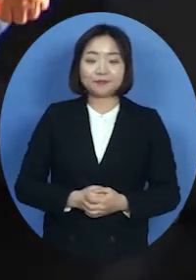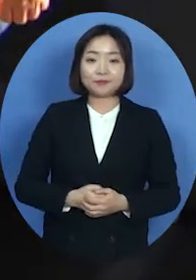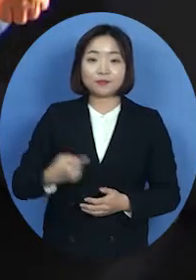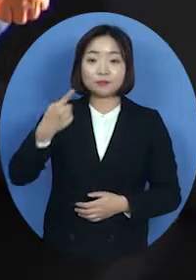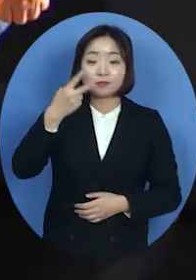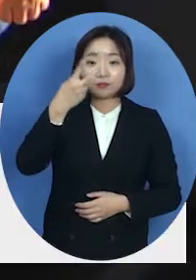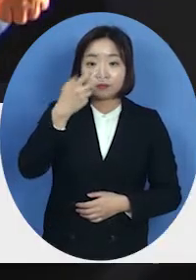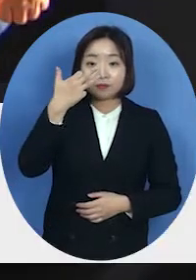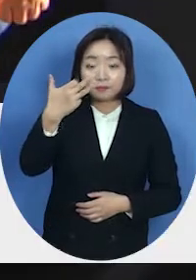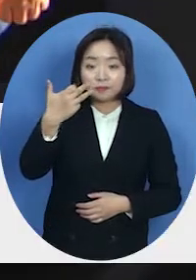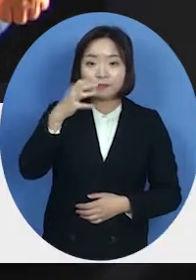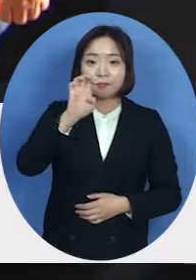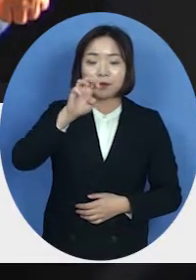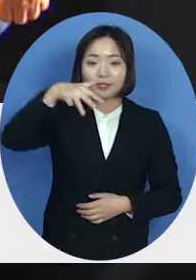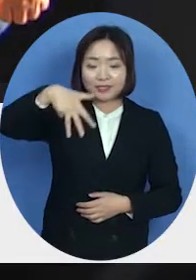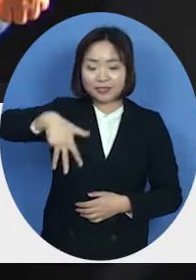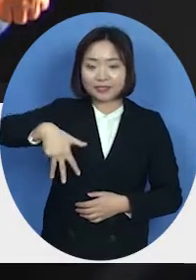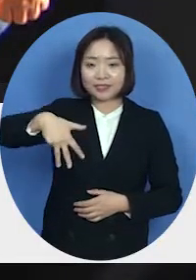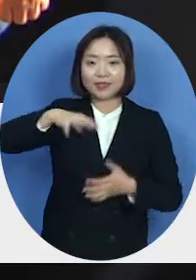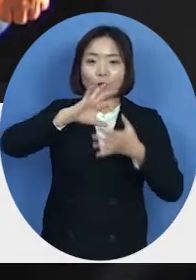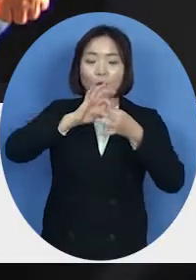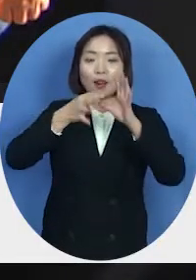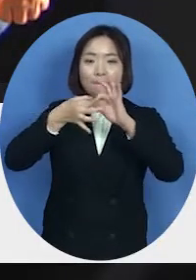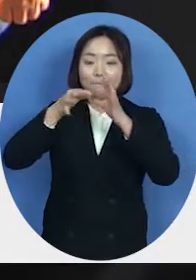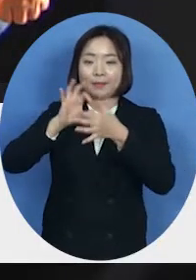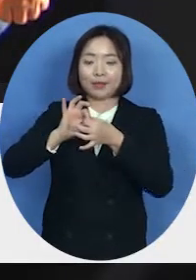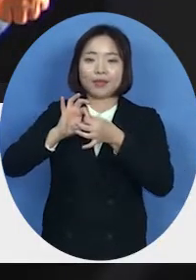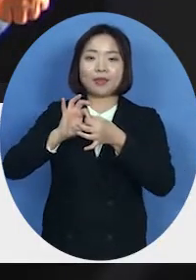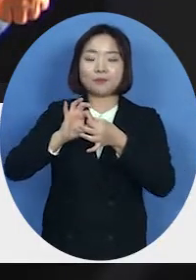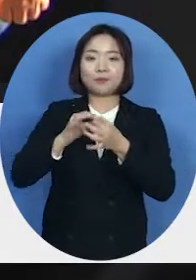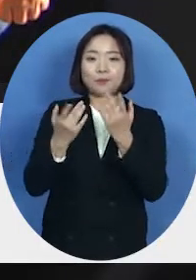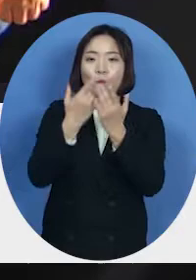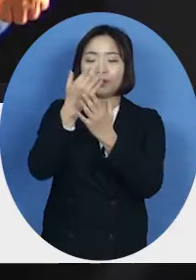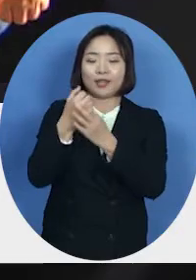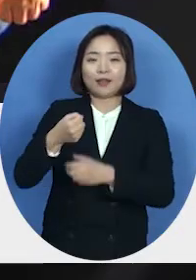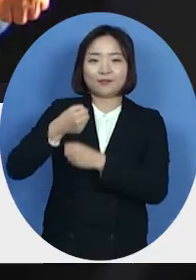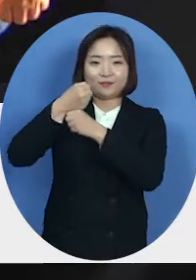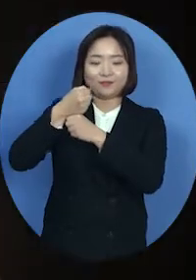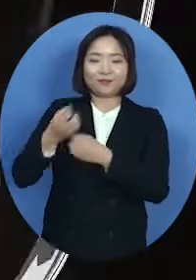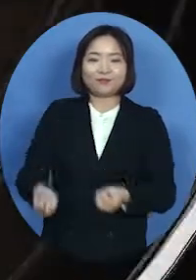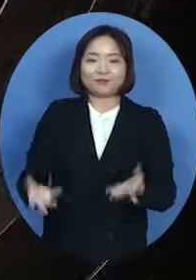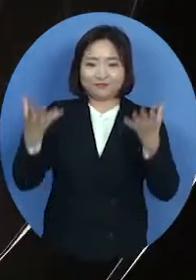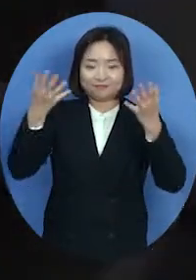공주시 에서 2018 평창 동계올림픽 성화봉송 초 카이사 가 열렸습니다